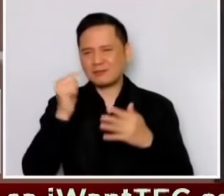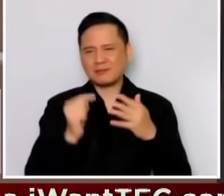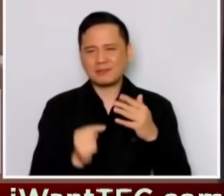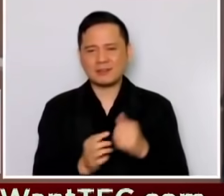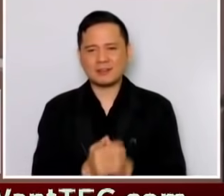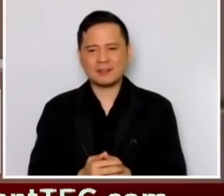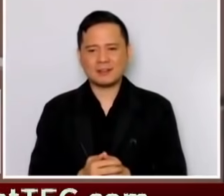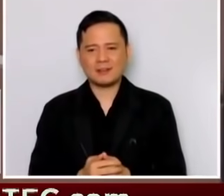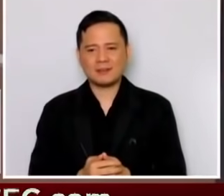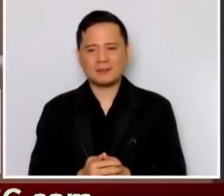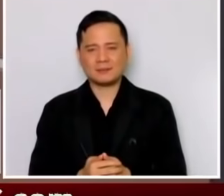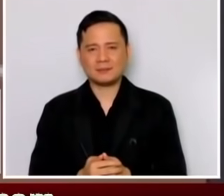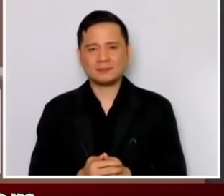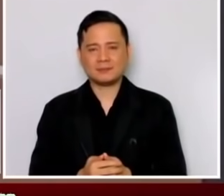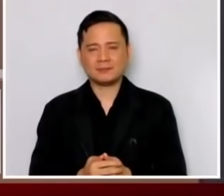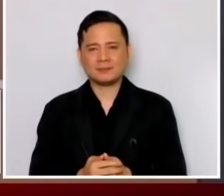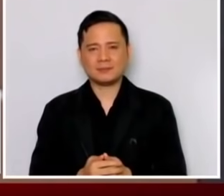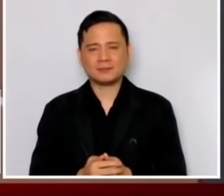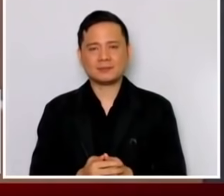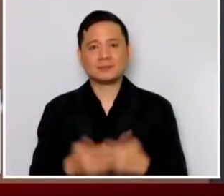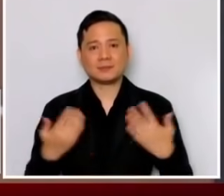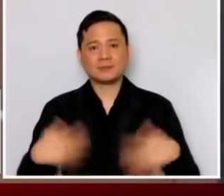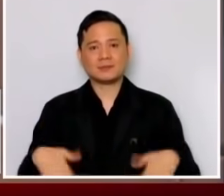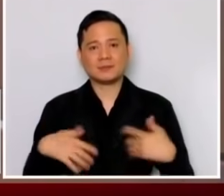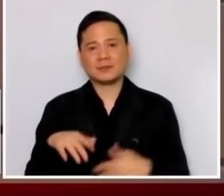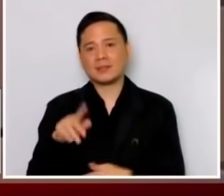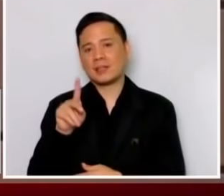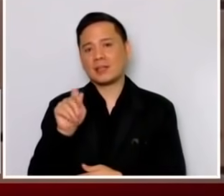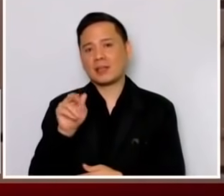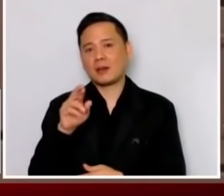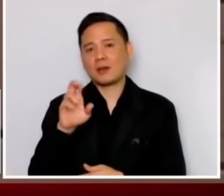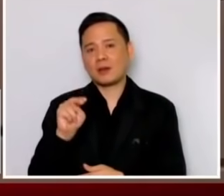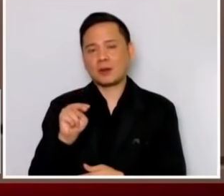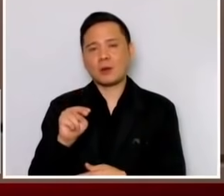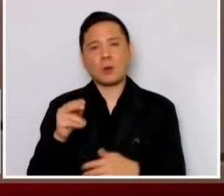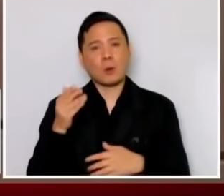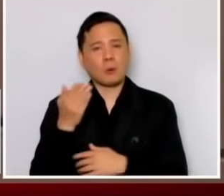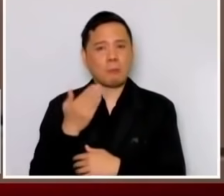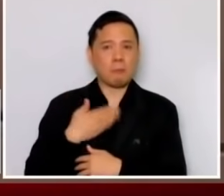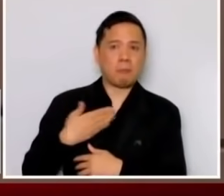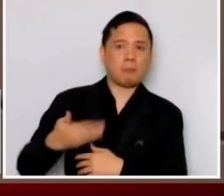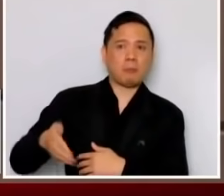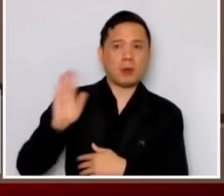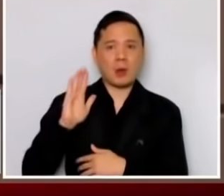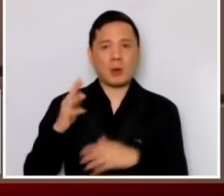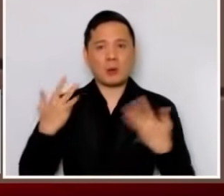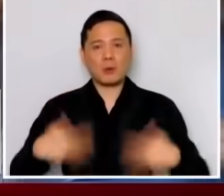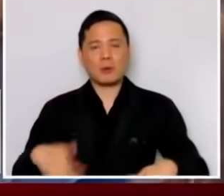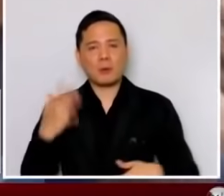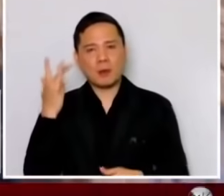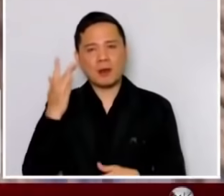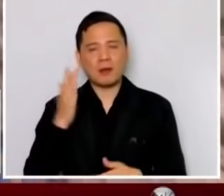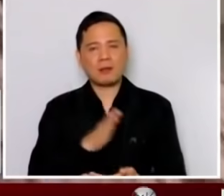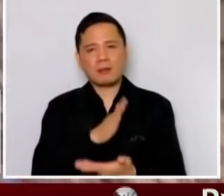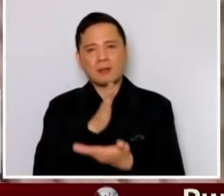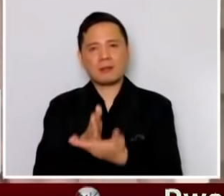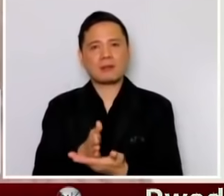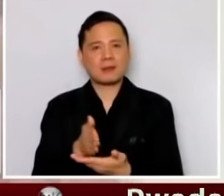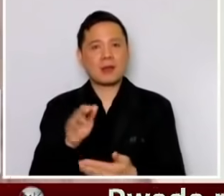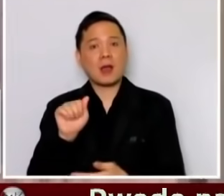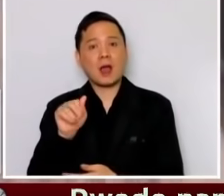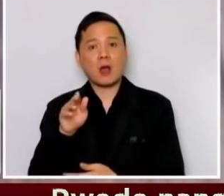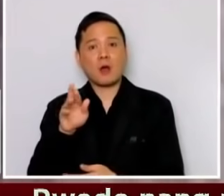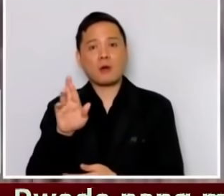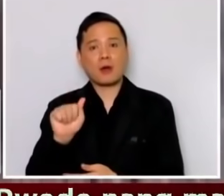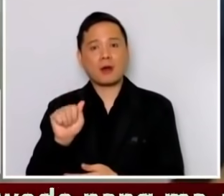Oh my God! Napa-OMG naman si Karen Davila nang bisitahin ang naipundar na bahay ng aktor at vlogger na si Aura Briguela.